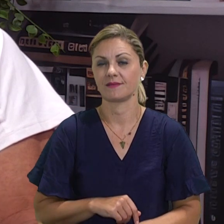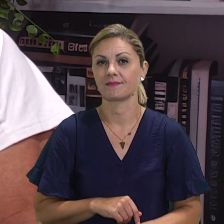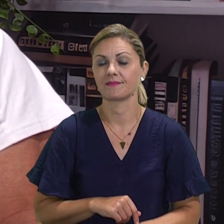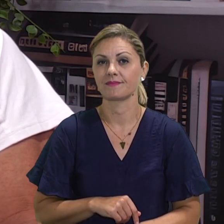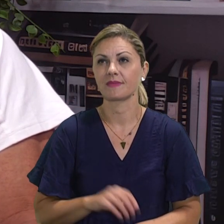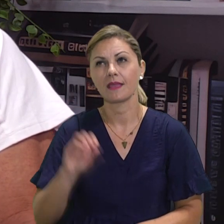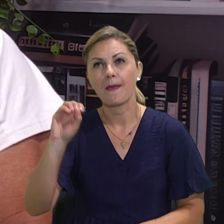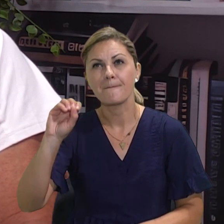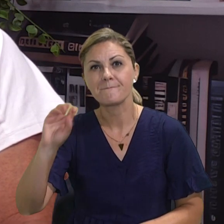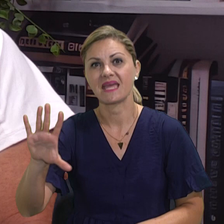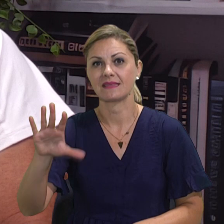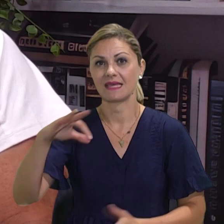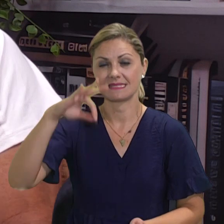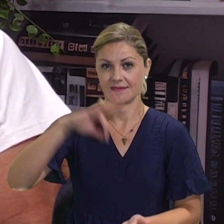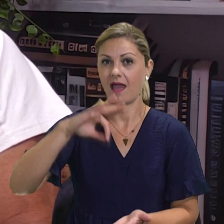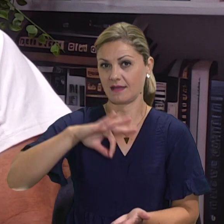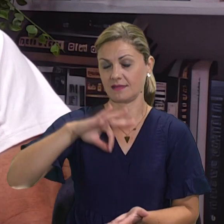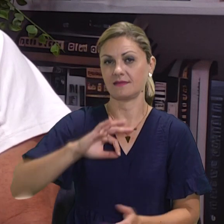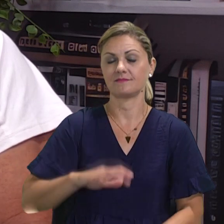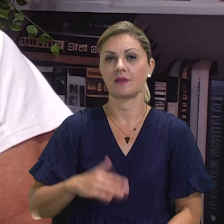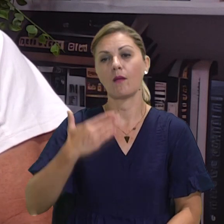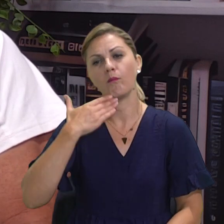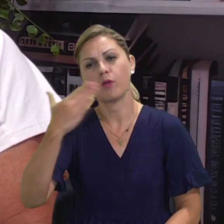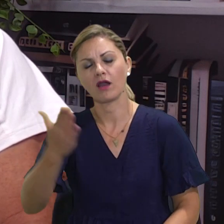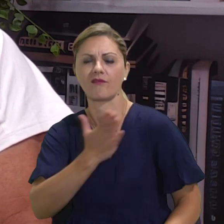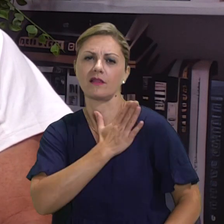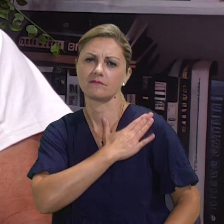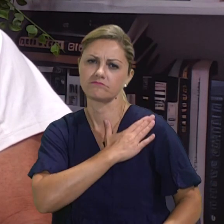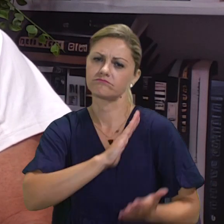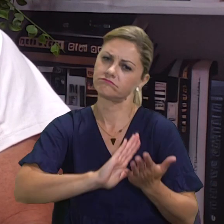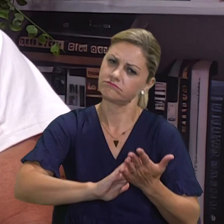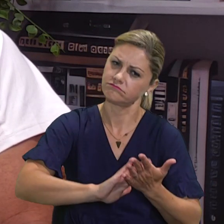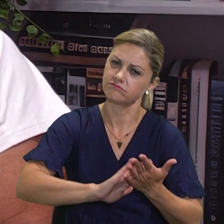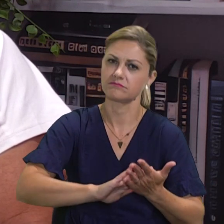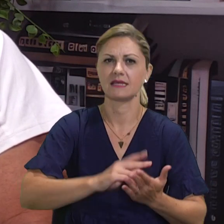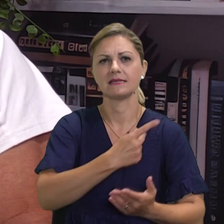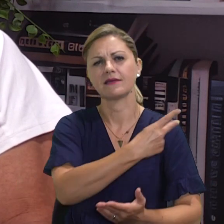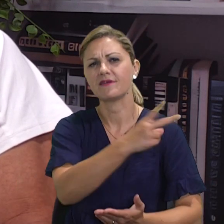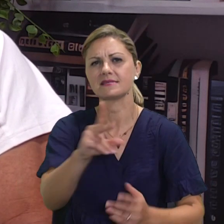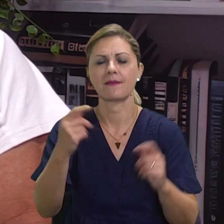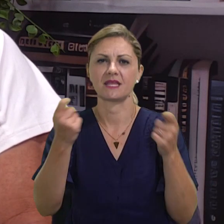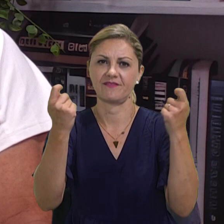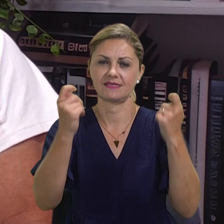a sigurno jednu, pa isto tako 15 imaju nagrade, pohvale sa različitih